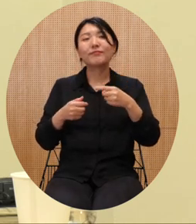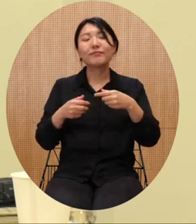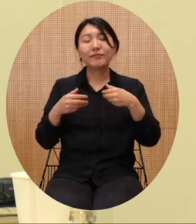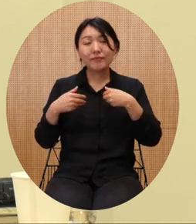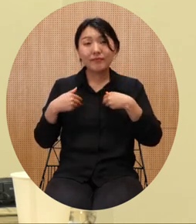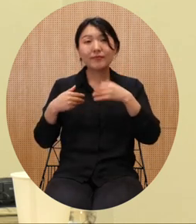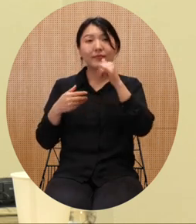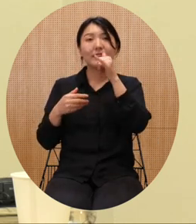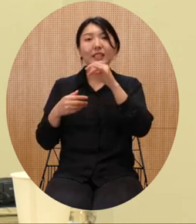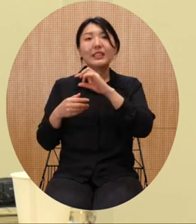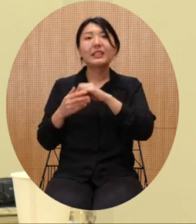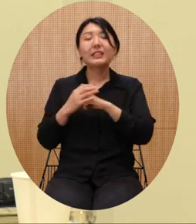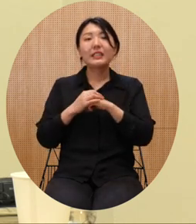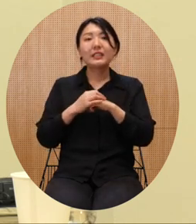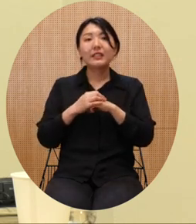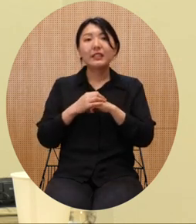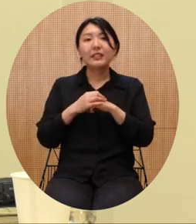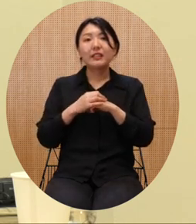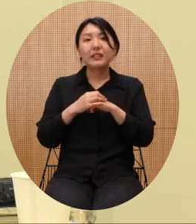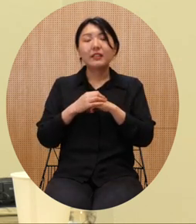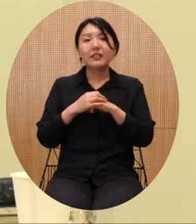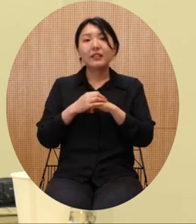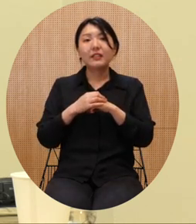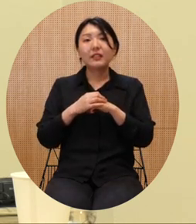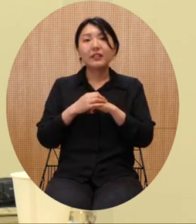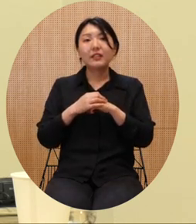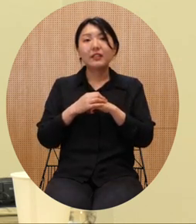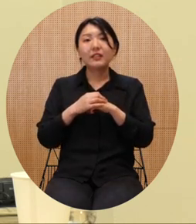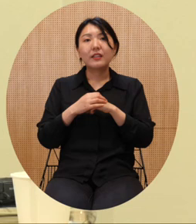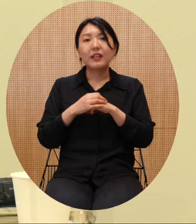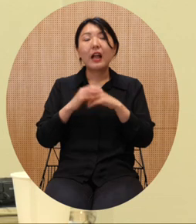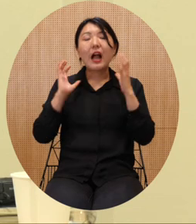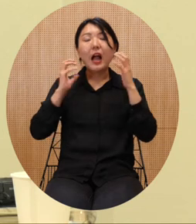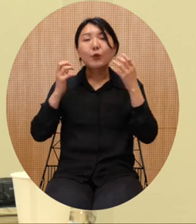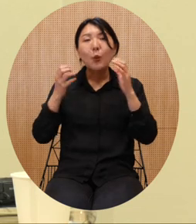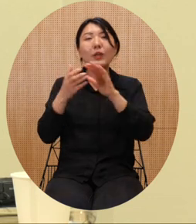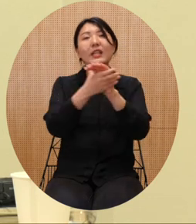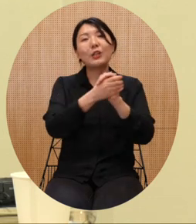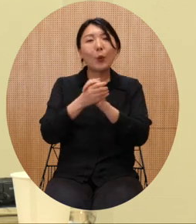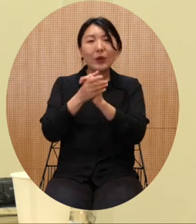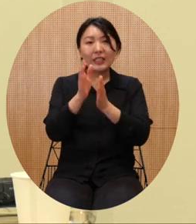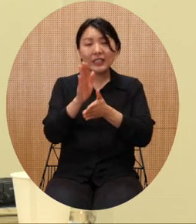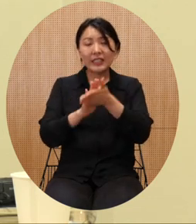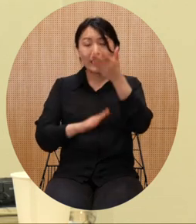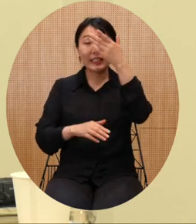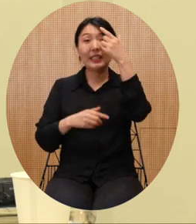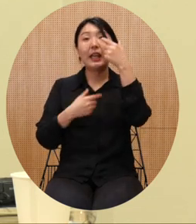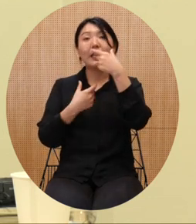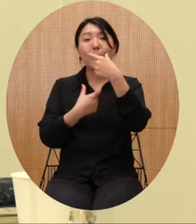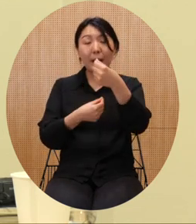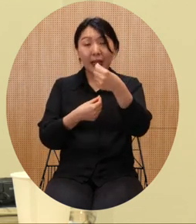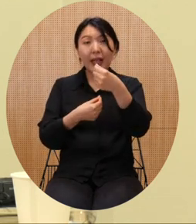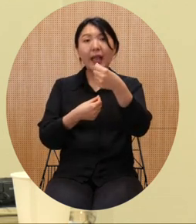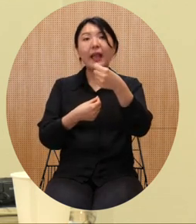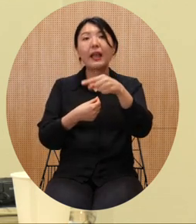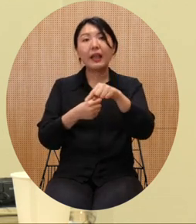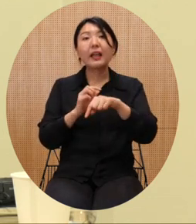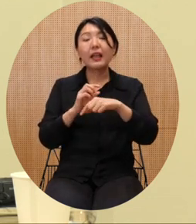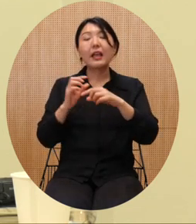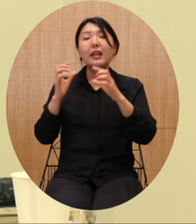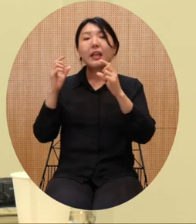생각합니다. 시흥시는 좀 아동 친화 도시에 걸맞는 아동 교육 부장에서